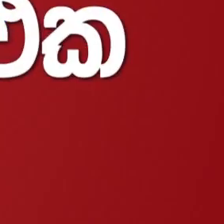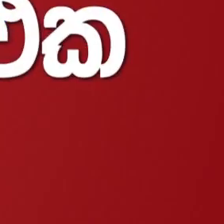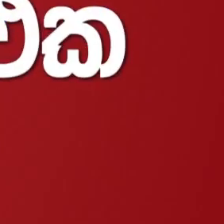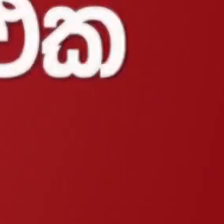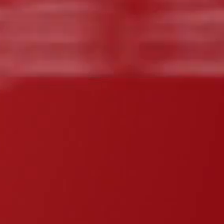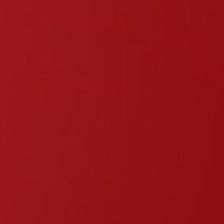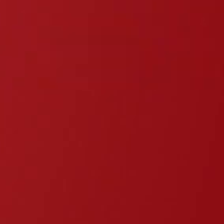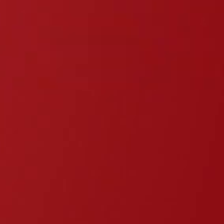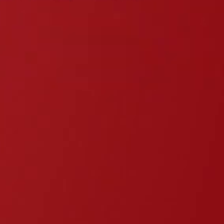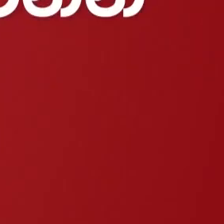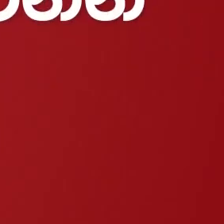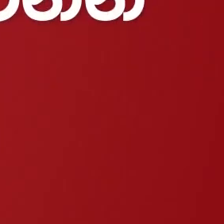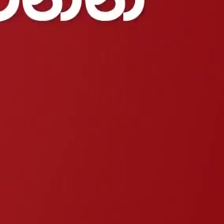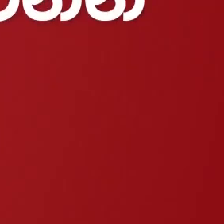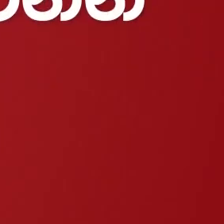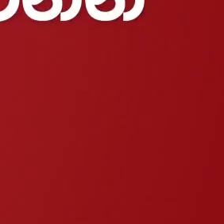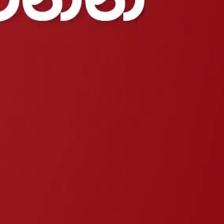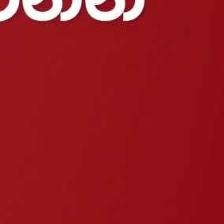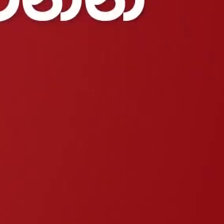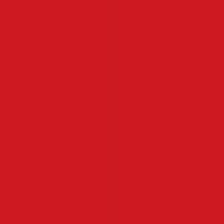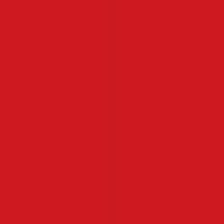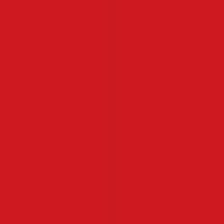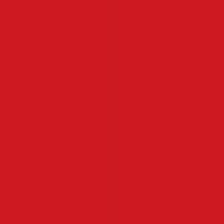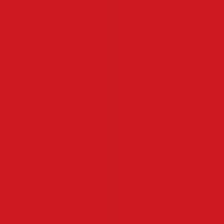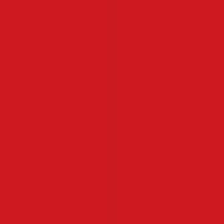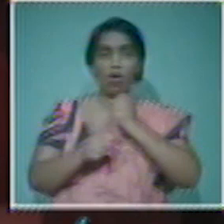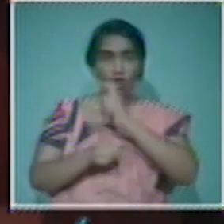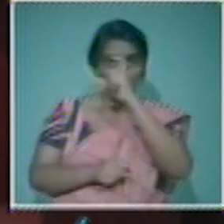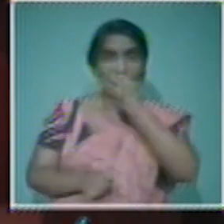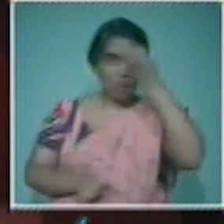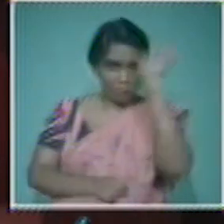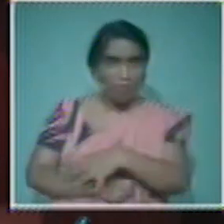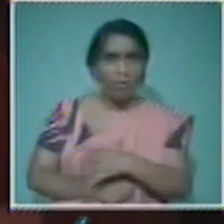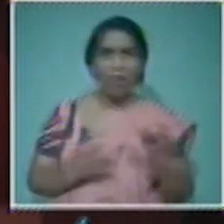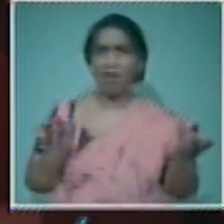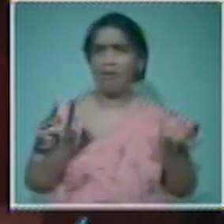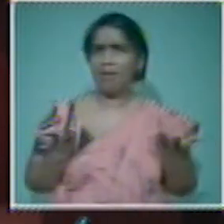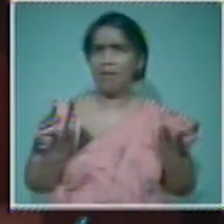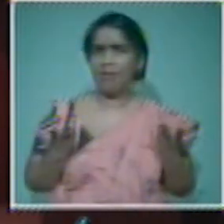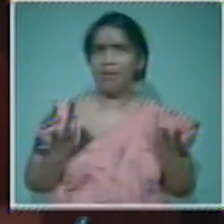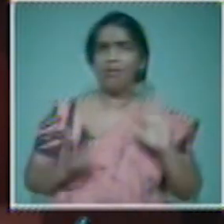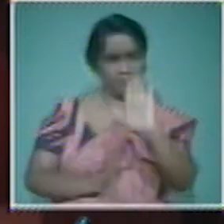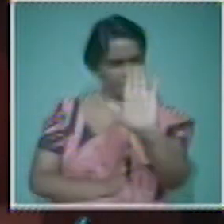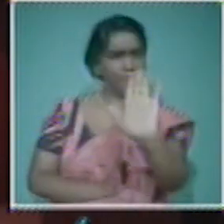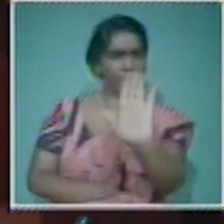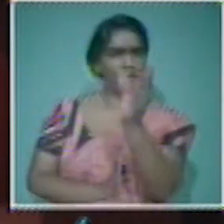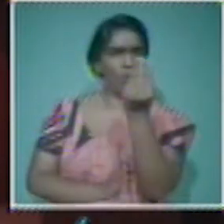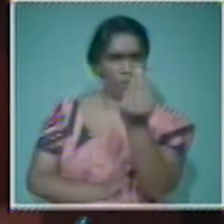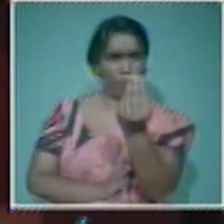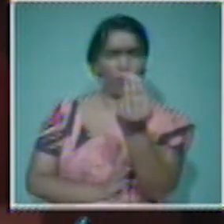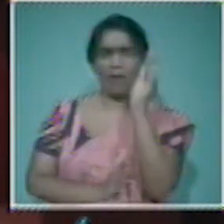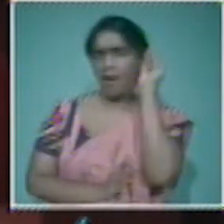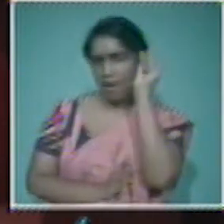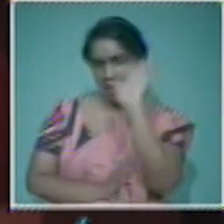අපි ගැන හිතන එකම රීලෝඩ් එක. අදම 749ක් රීලෝඩ් කරන්න. මම එකක් ඔබතුමාට කියන්න පොඩක් ඉන්න පොඩක් අහගෙන ඉන්න